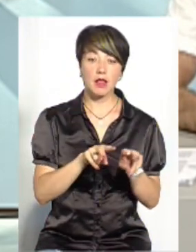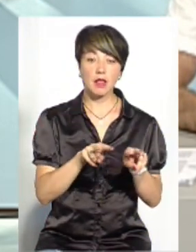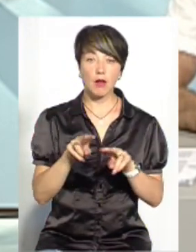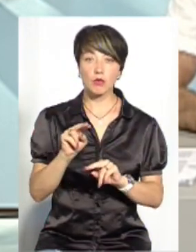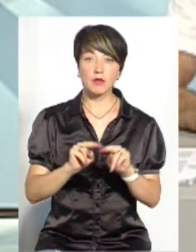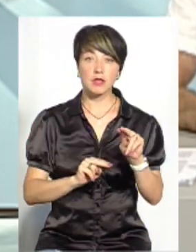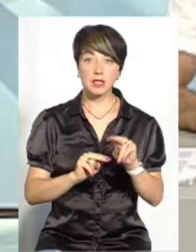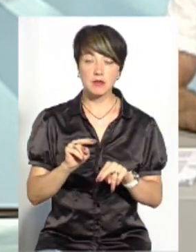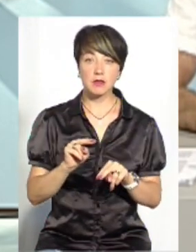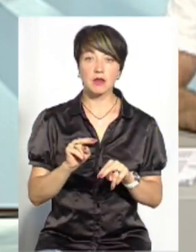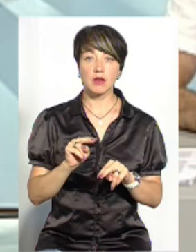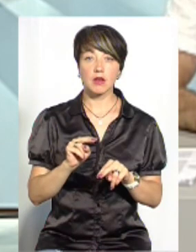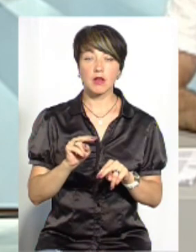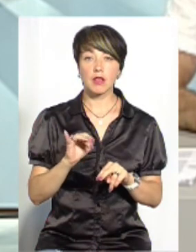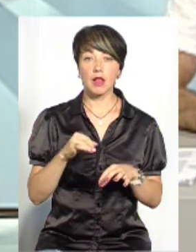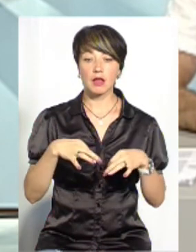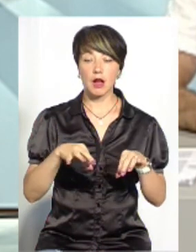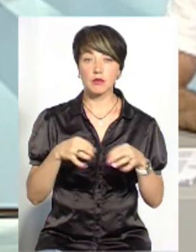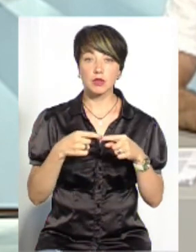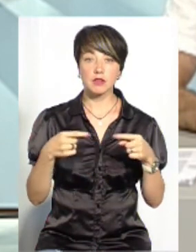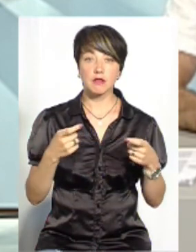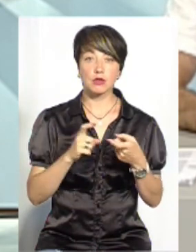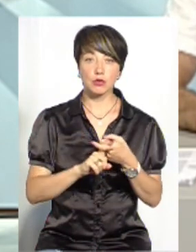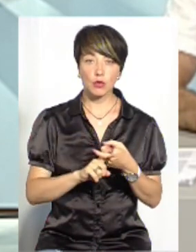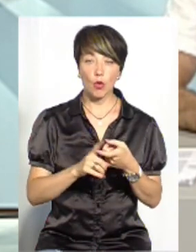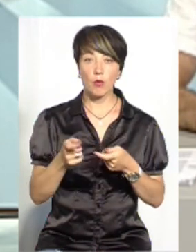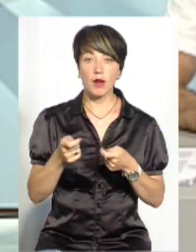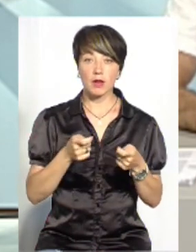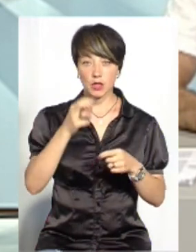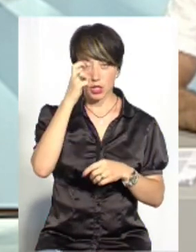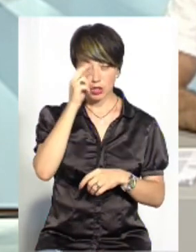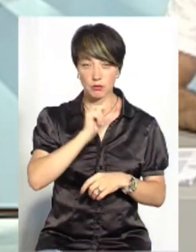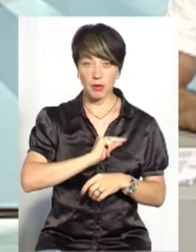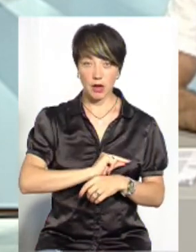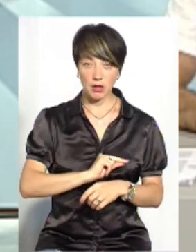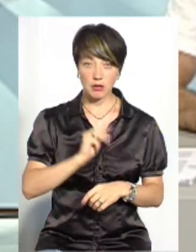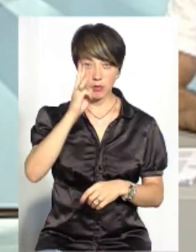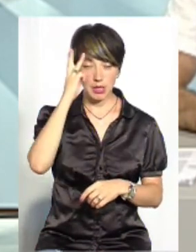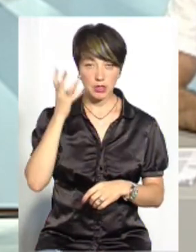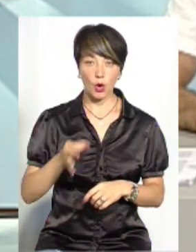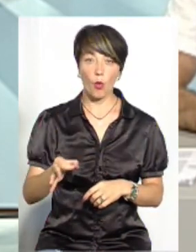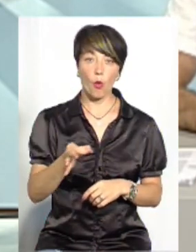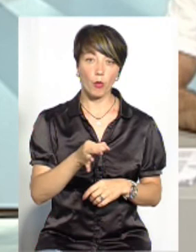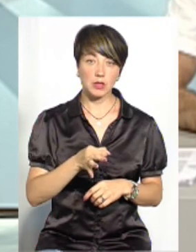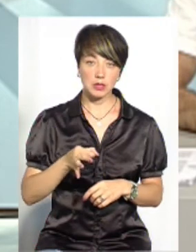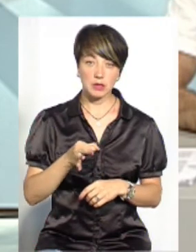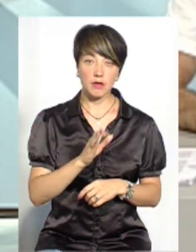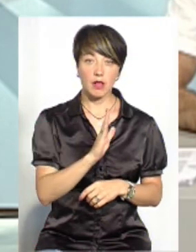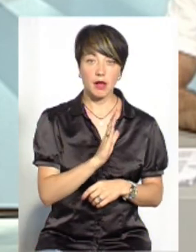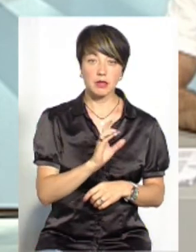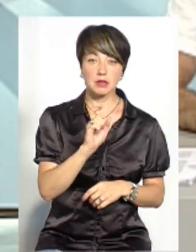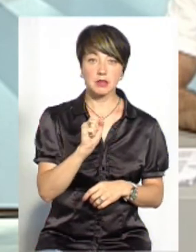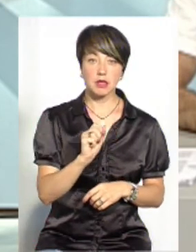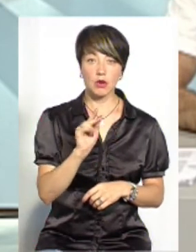нагляду в будівництві, котлонагляді на транспорті та зв'язку управління Держпраці у Хмельницькій області